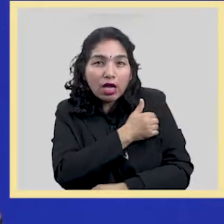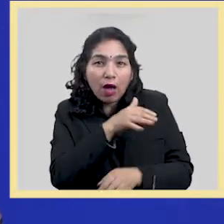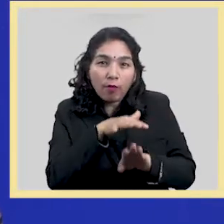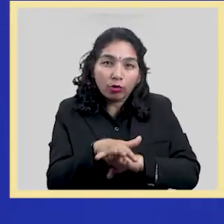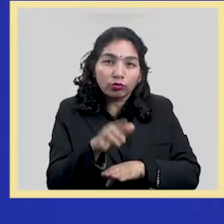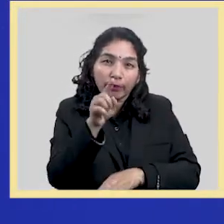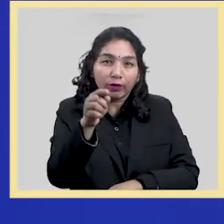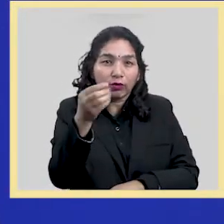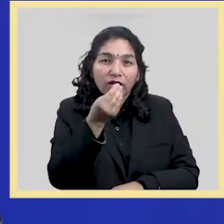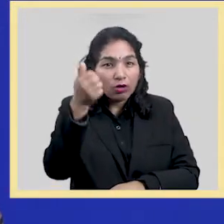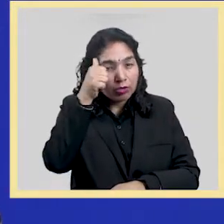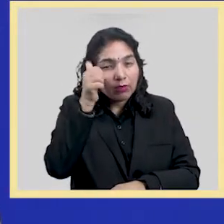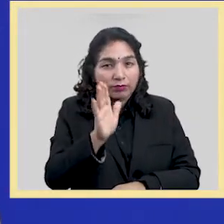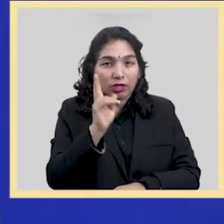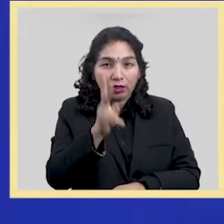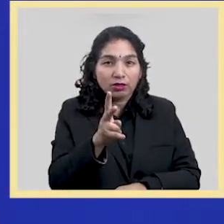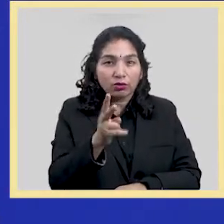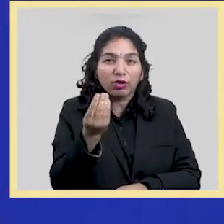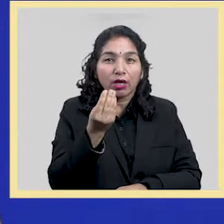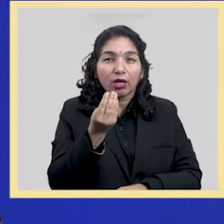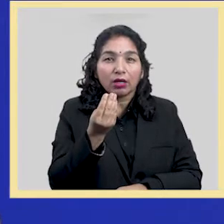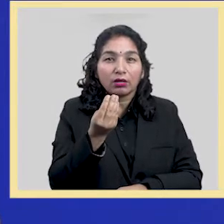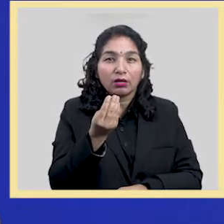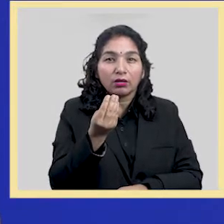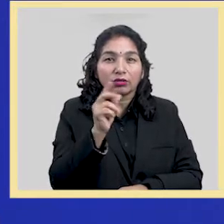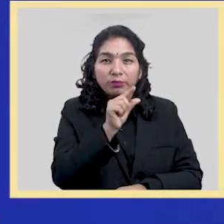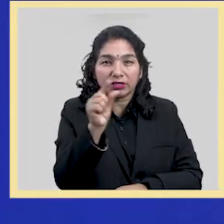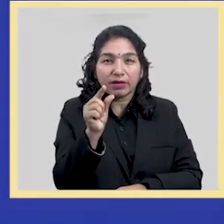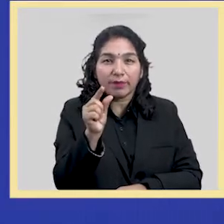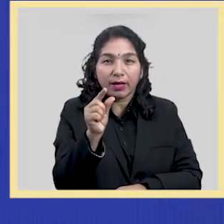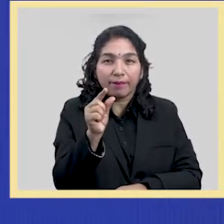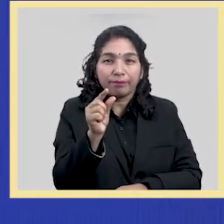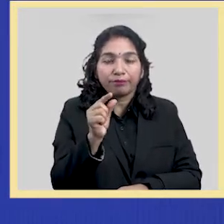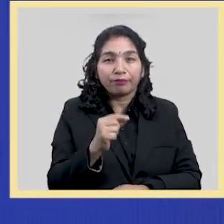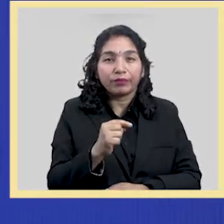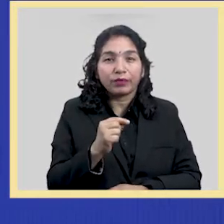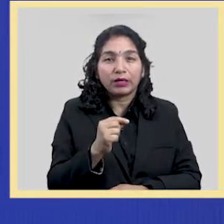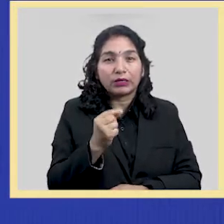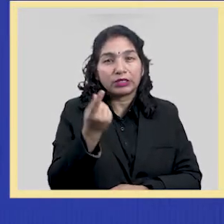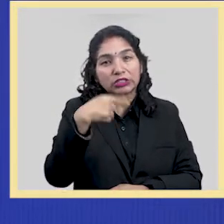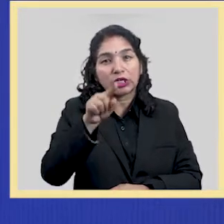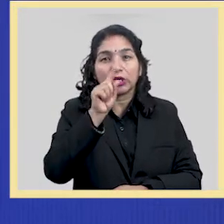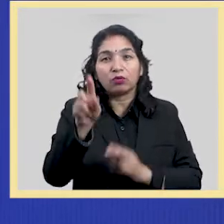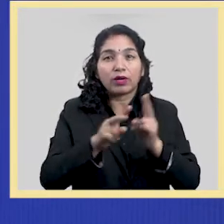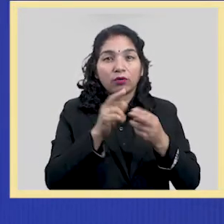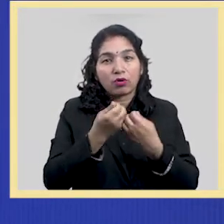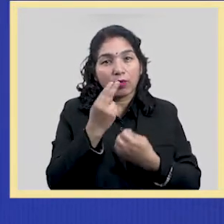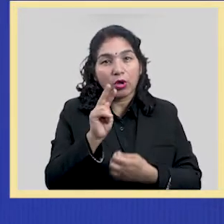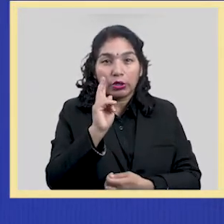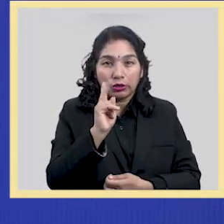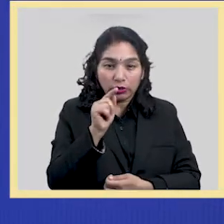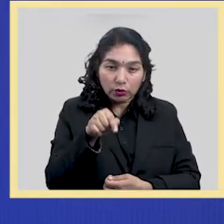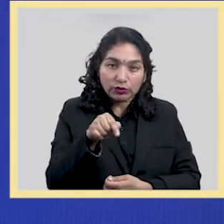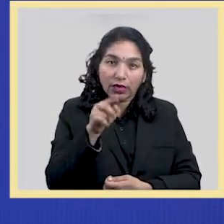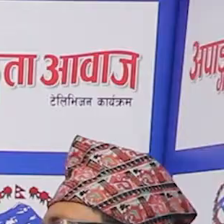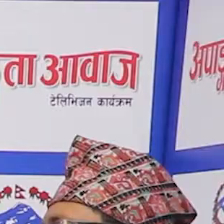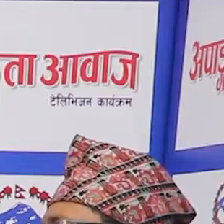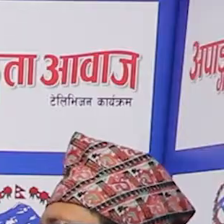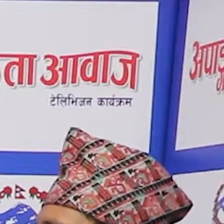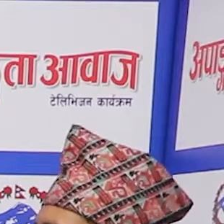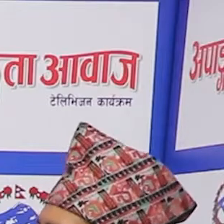केही तपाईँले केही अनुभव छ अब त्यस्तो केही खालको अलिकति त्यसको बारेमा सुझाव. एकदम सही कुरा गर्नुभयो यहाँले. यो चाहिँ कस्तो